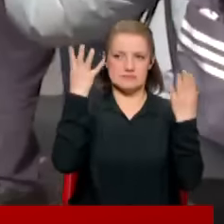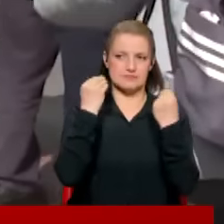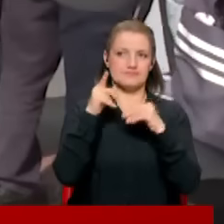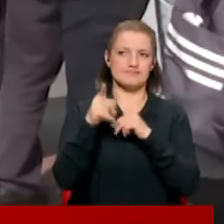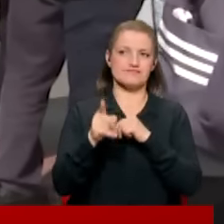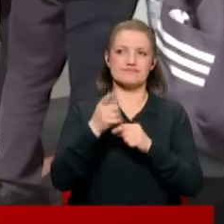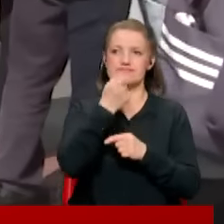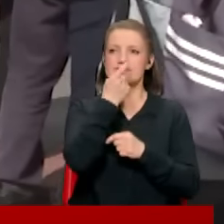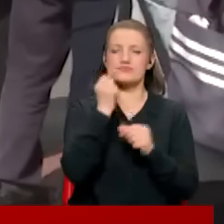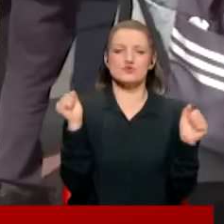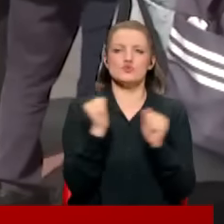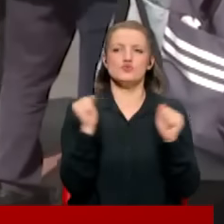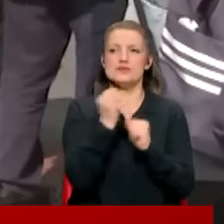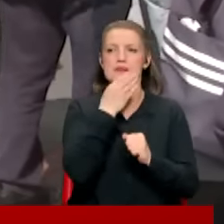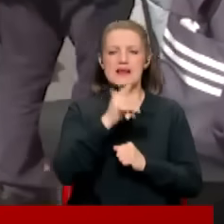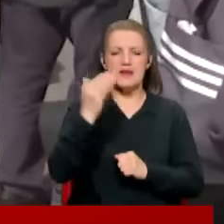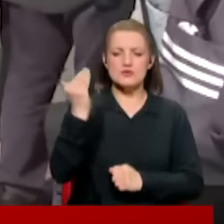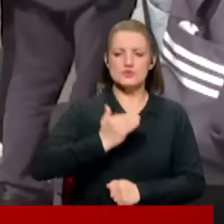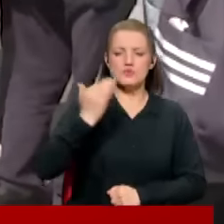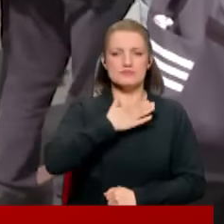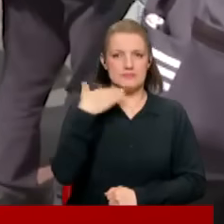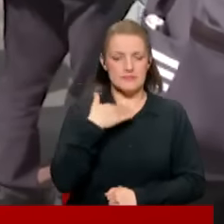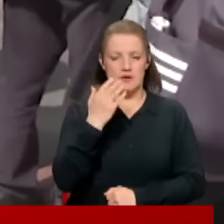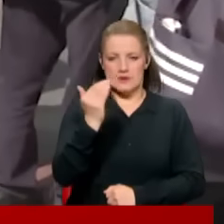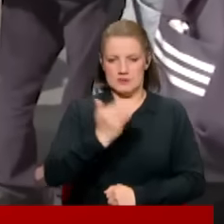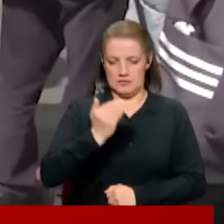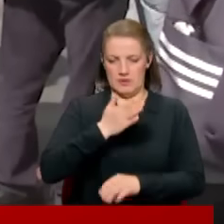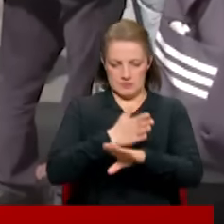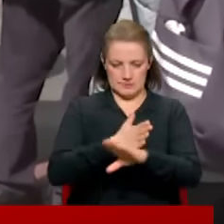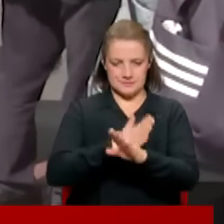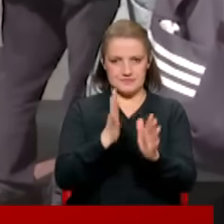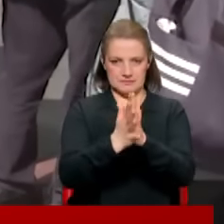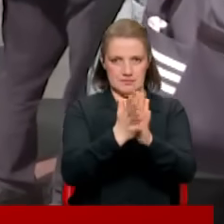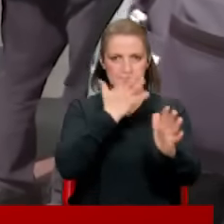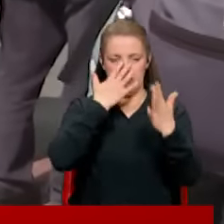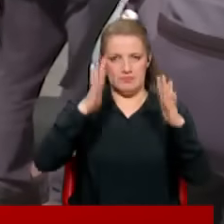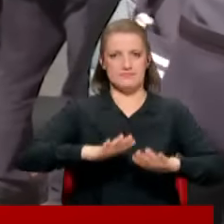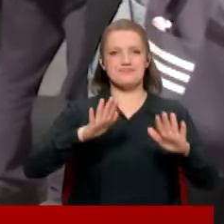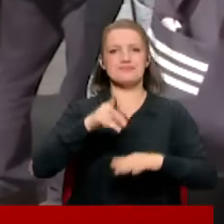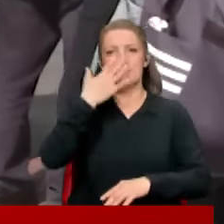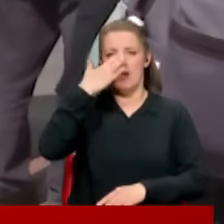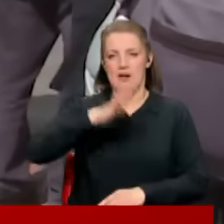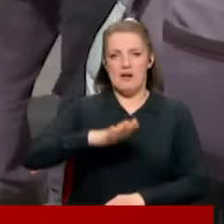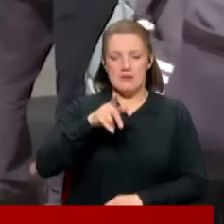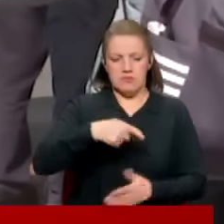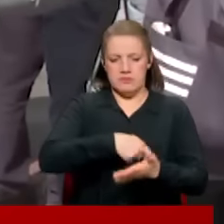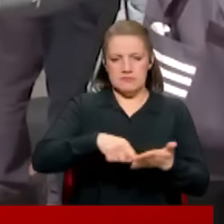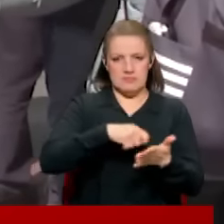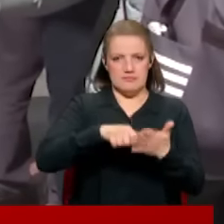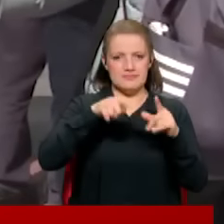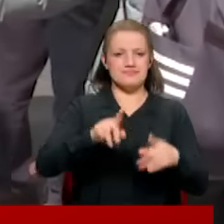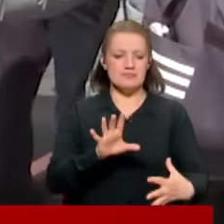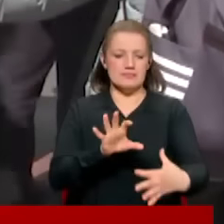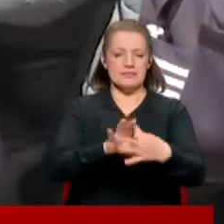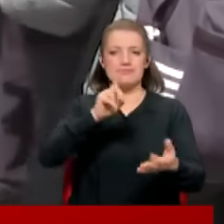yani. Ankara'nın yazında emekliler ucuz et, ucuz ekmek kuyruğunda sıra beklerken aslında beklentileri maaşlarıyla